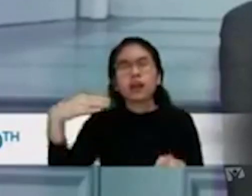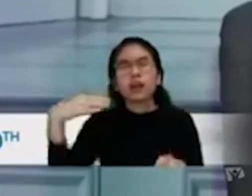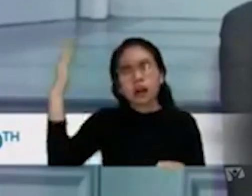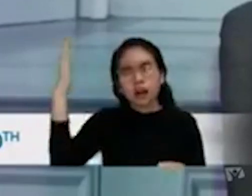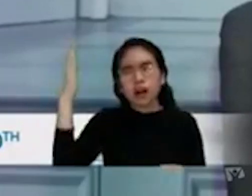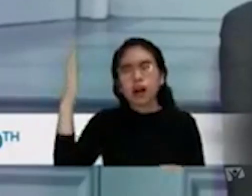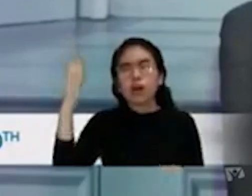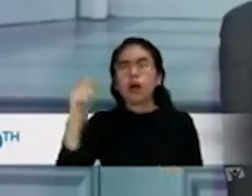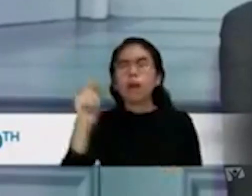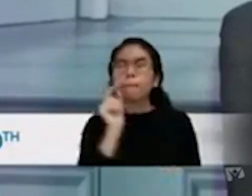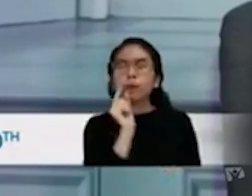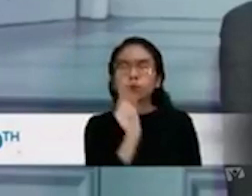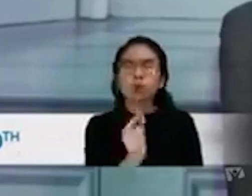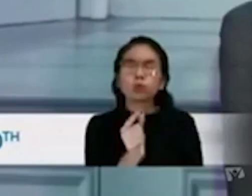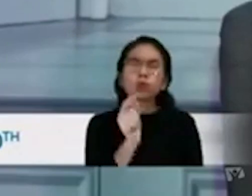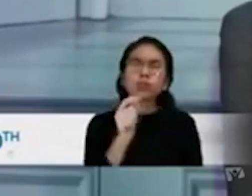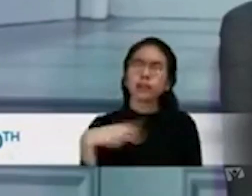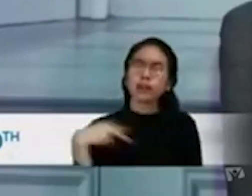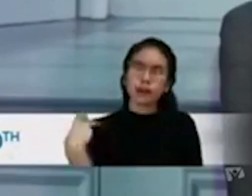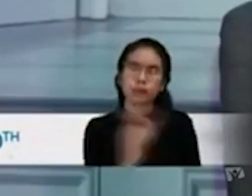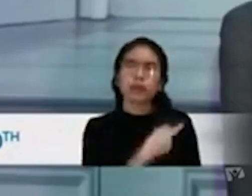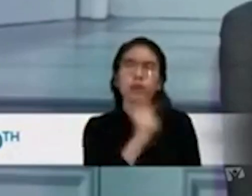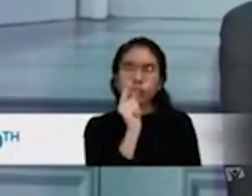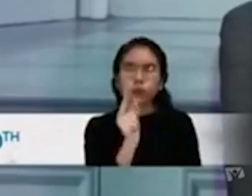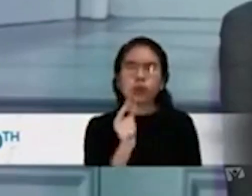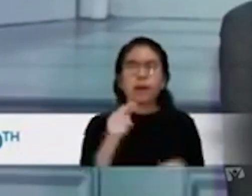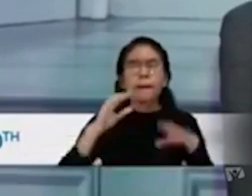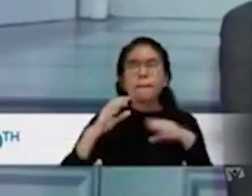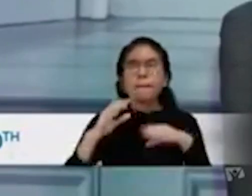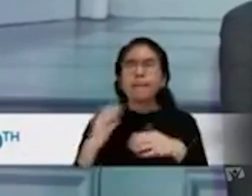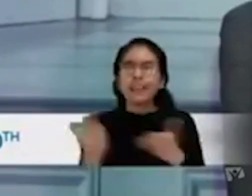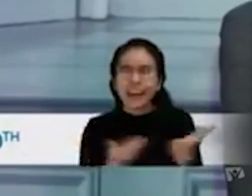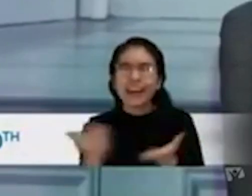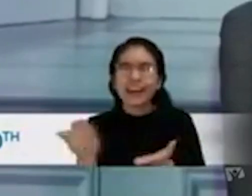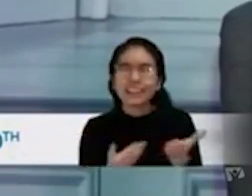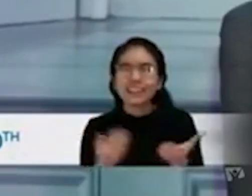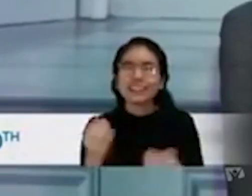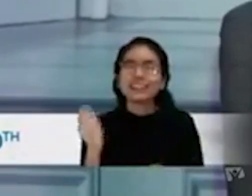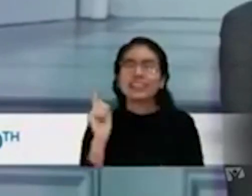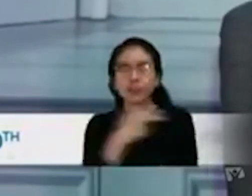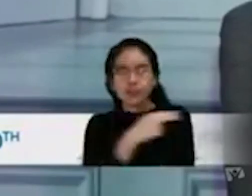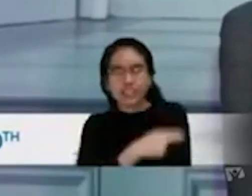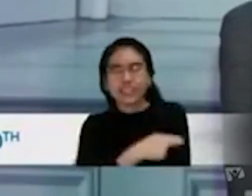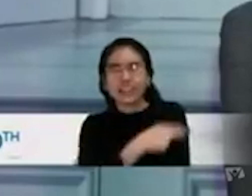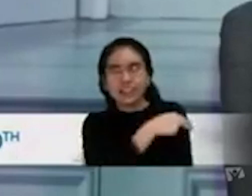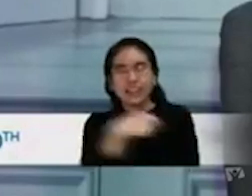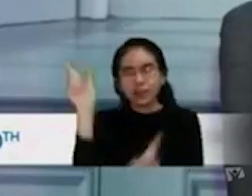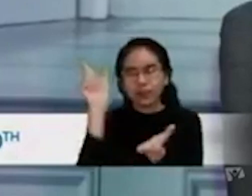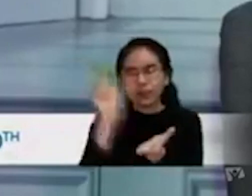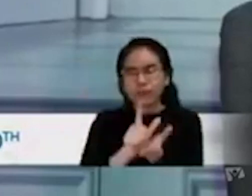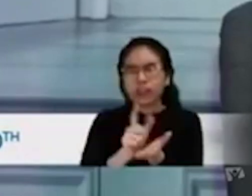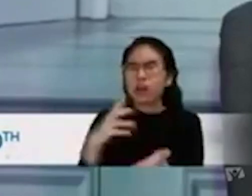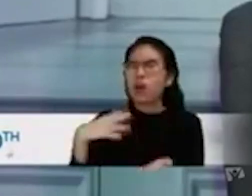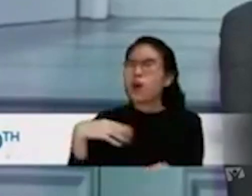Selama 70 tahun berlangsung, secara silih berganti, tanggung jawab tugas yang kami